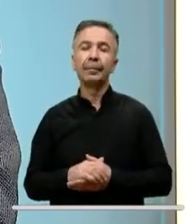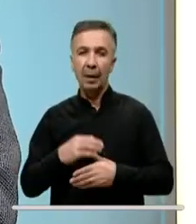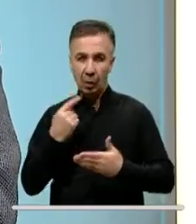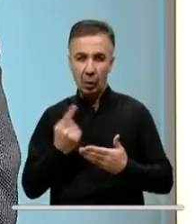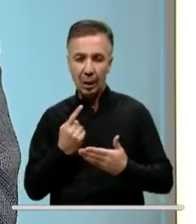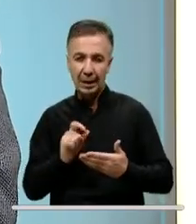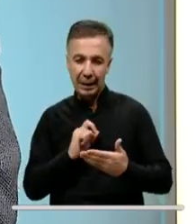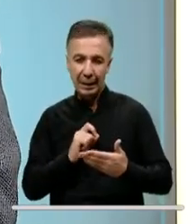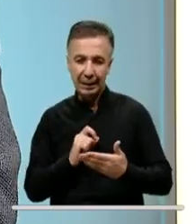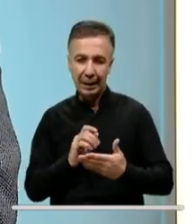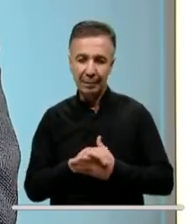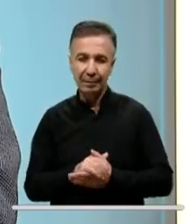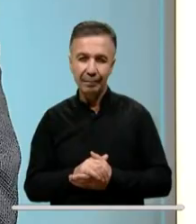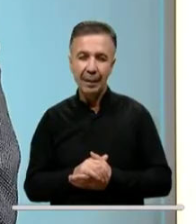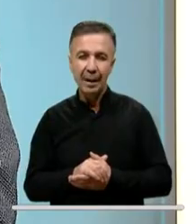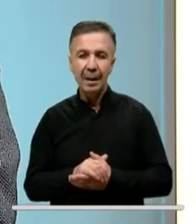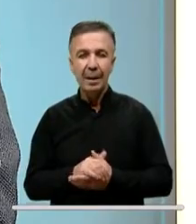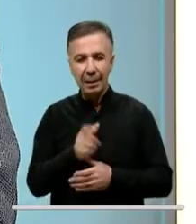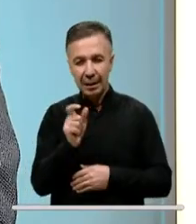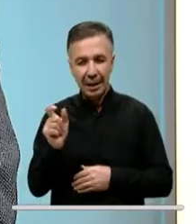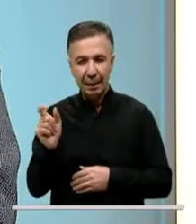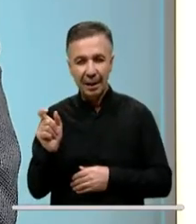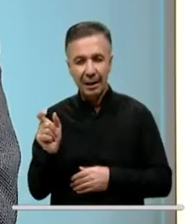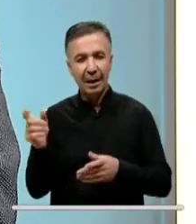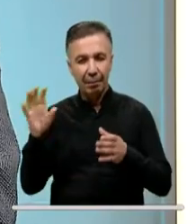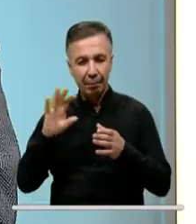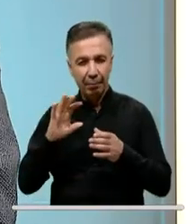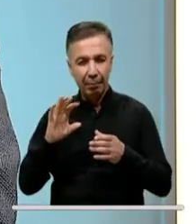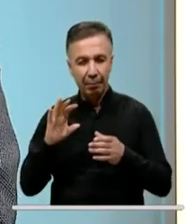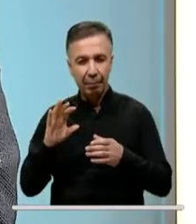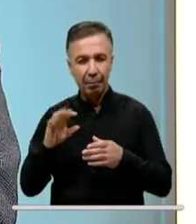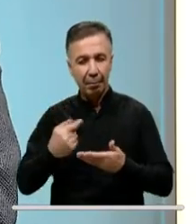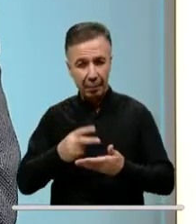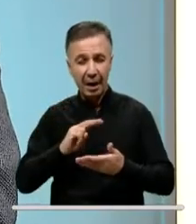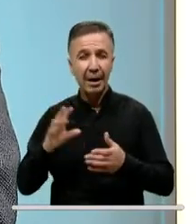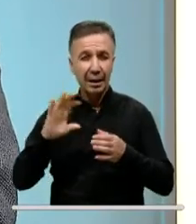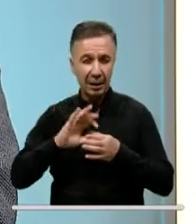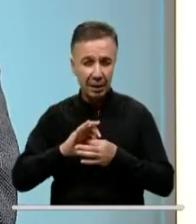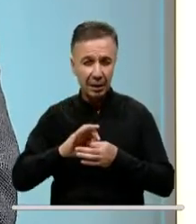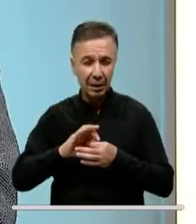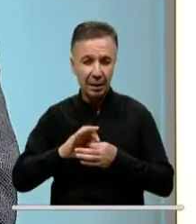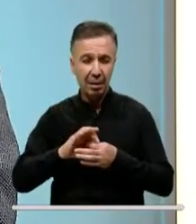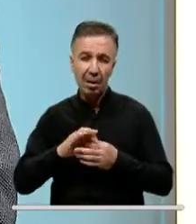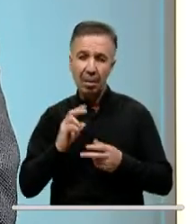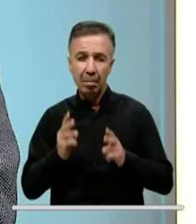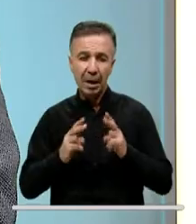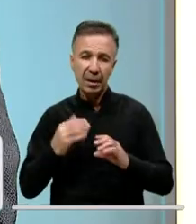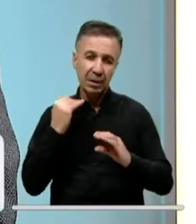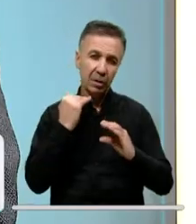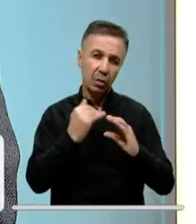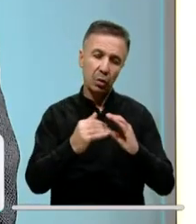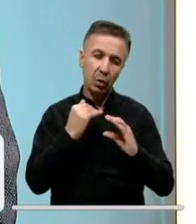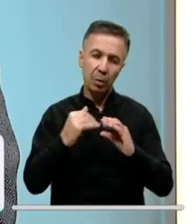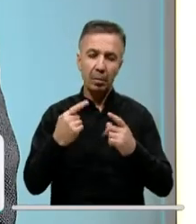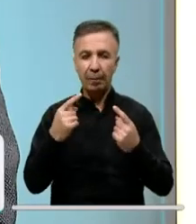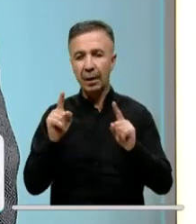Kur'an'da geçen lafızlar ile mana ilişkisi bir takım yorum farklarının ortaya